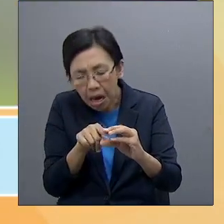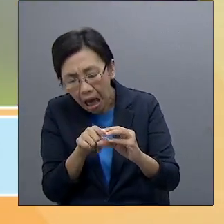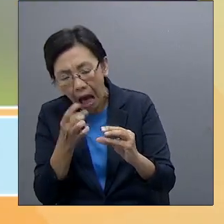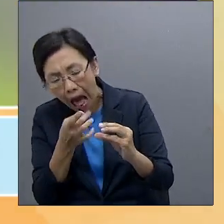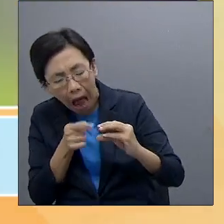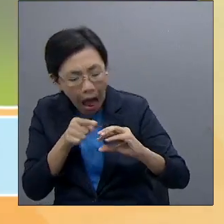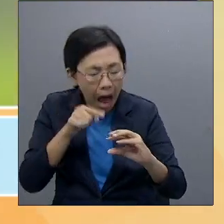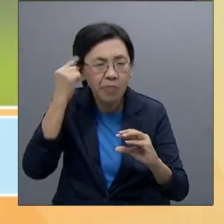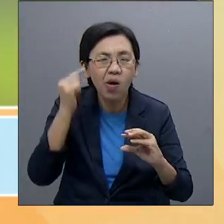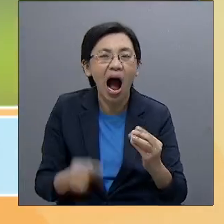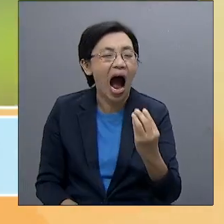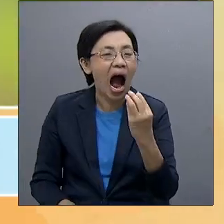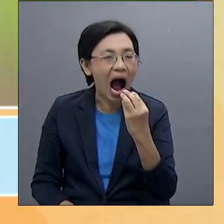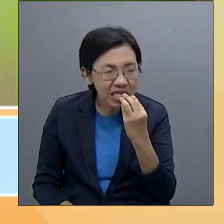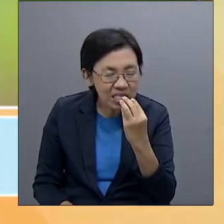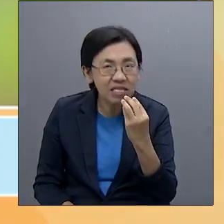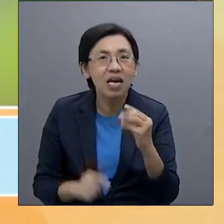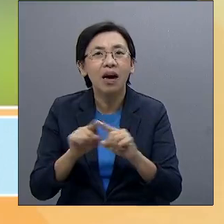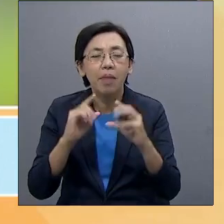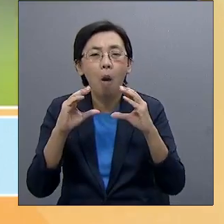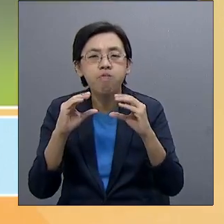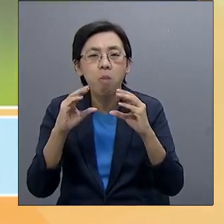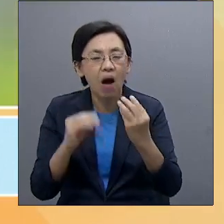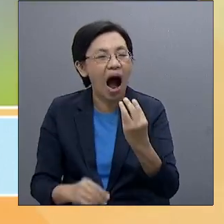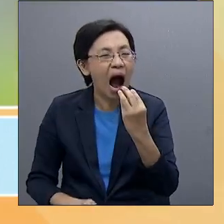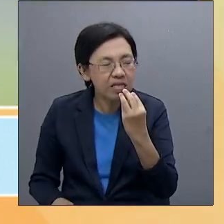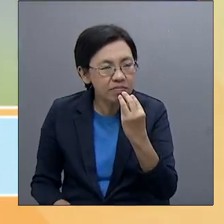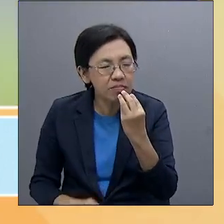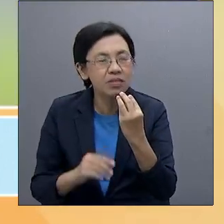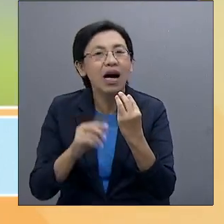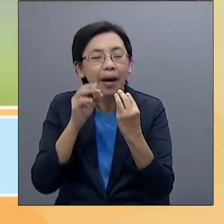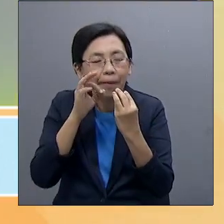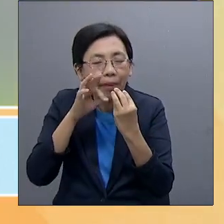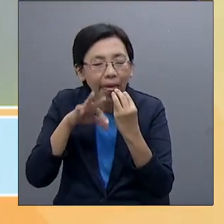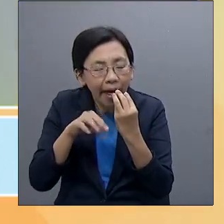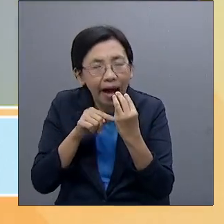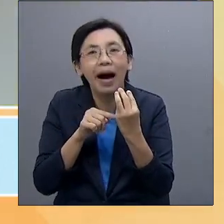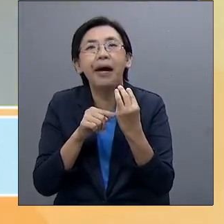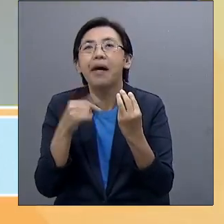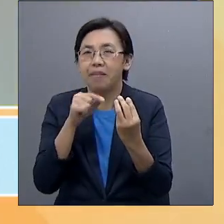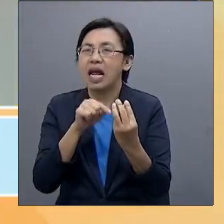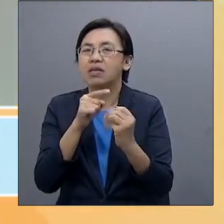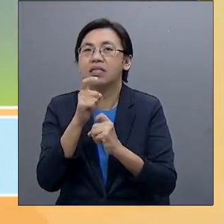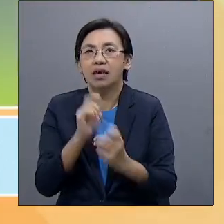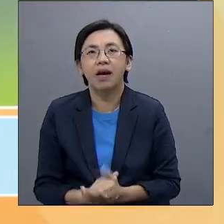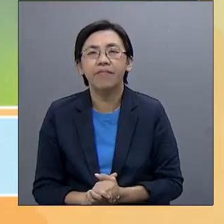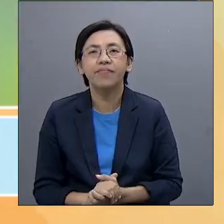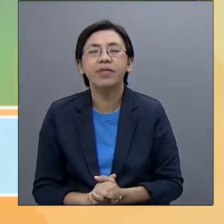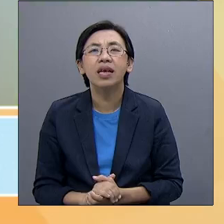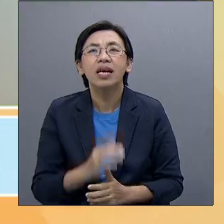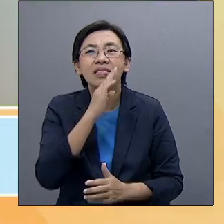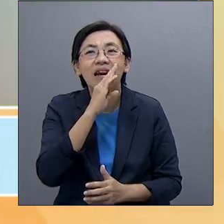นี่เวลาเรากัดเข้าไปเนี่ยมันก็เหมือนกับบีบฟองน้ำอ่ะไอ้ส่วนที่เป็นของเหลวมันก็จะไหลออกมาก็อาจจะก่อให้เกิดอันตรายได้เพราะผมว่าไอ้ของเหลวไอ้